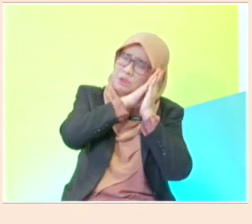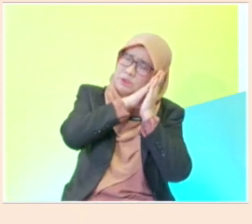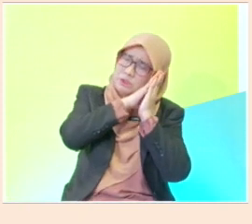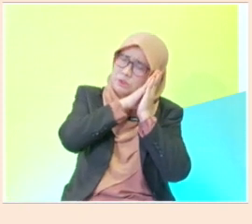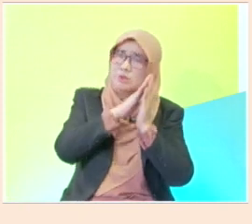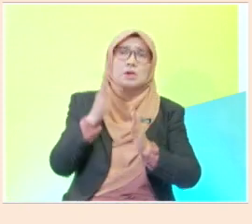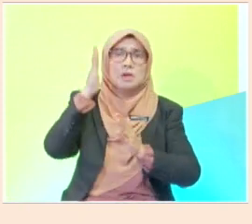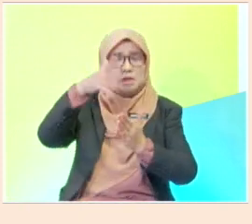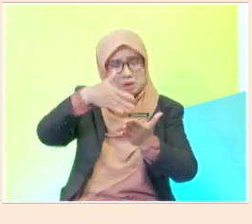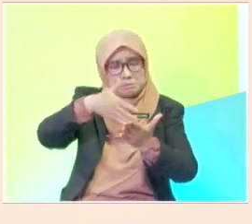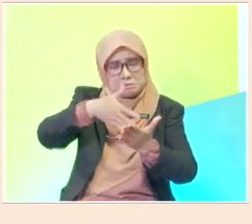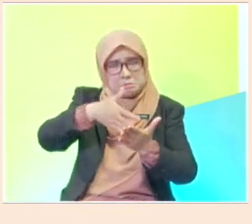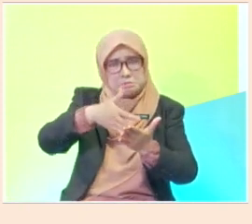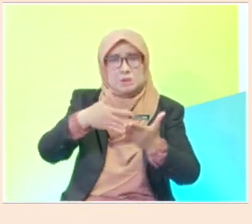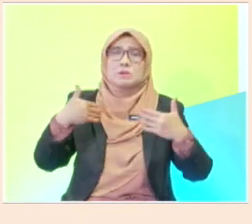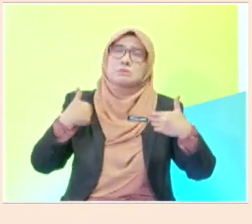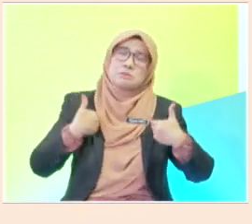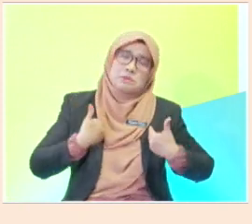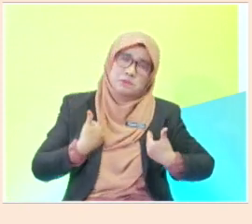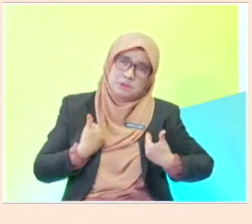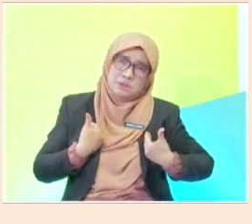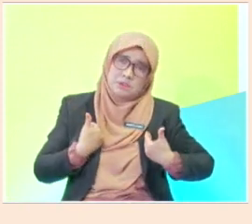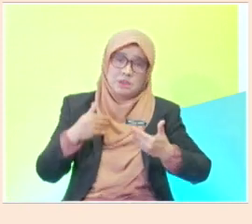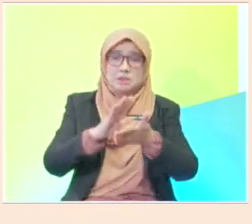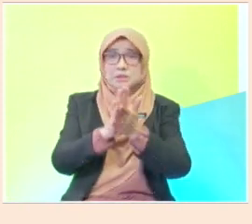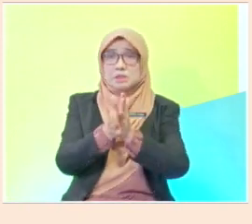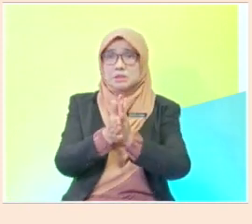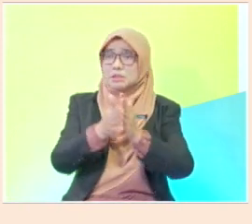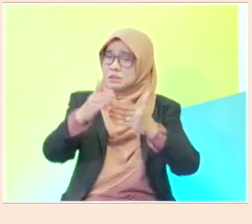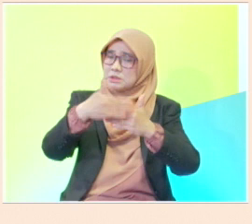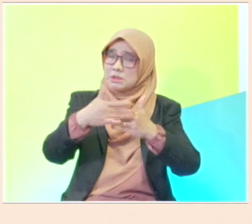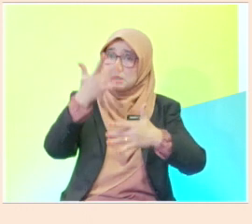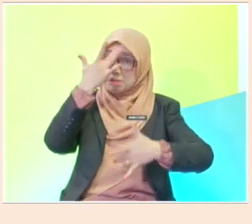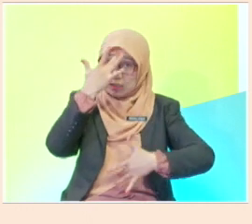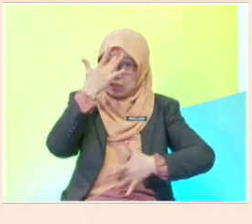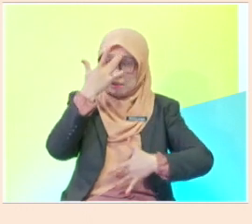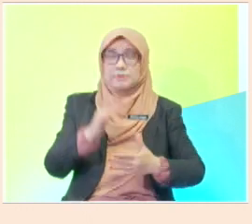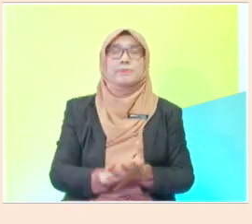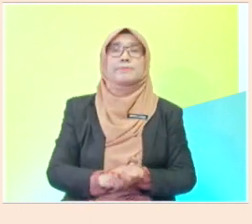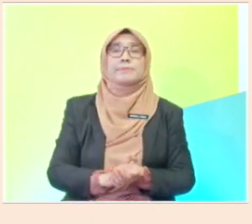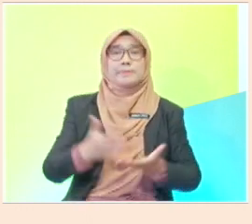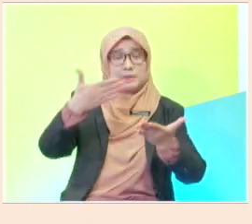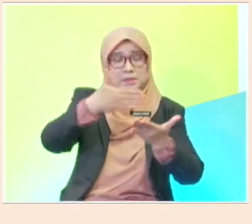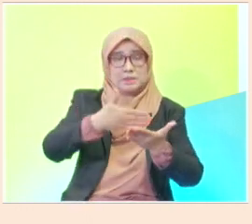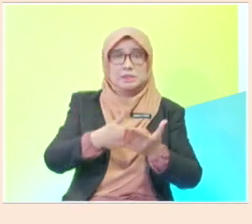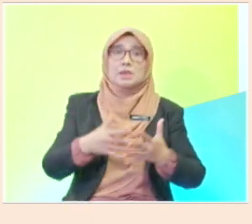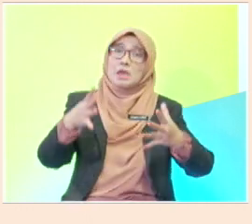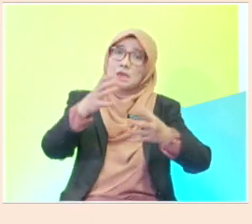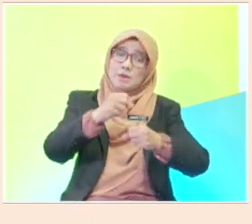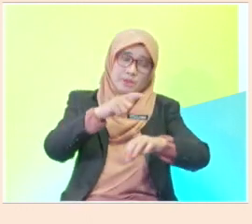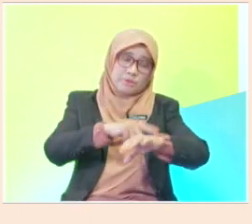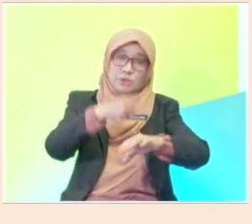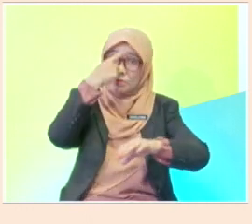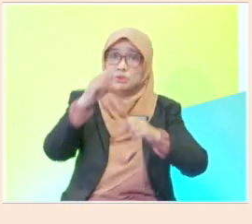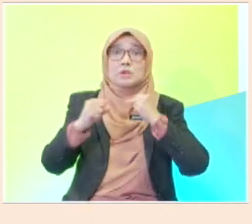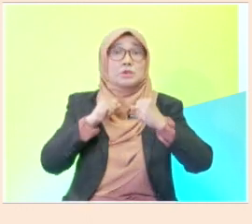pun akan menjadi lemah dan mudah diserang penyakit. Okey, baik, yang seterusnya, ambillah waktu untuk beriadah